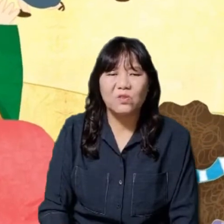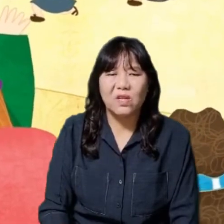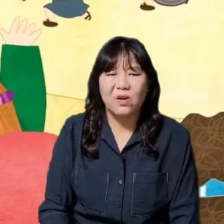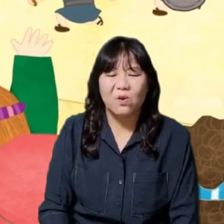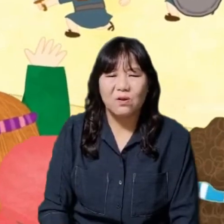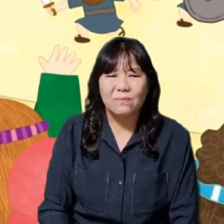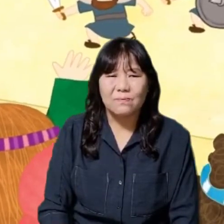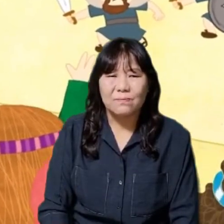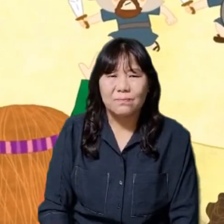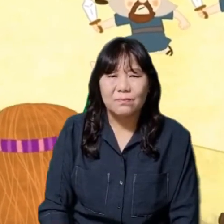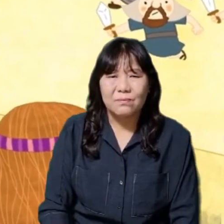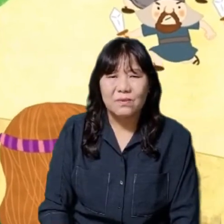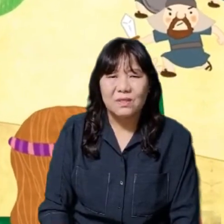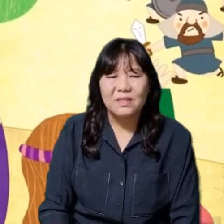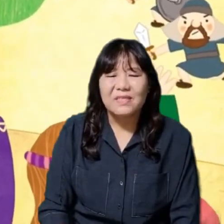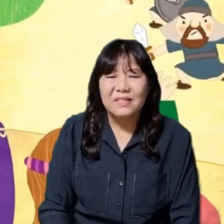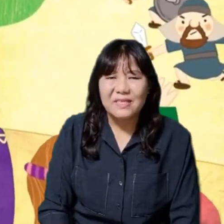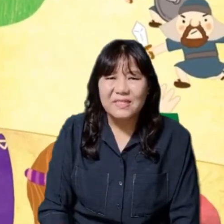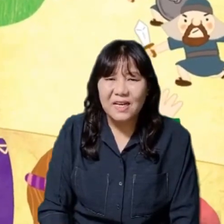기도해 주세요.